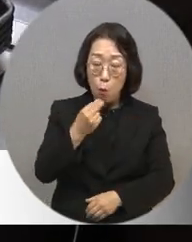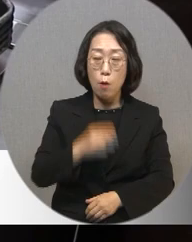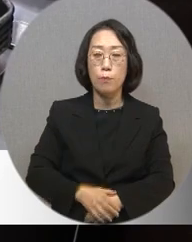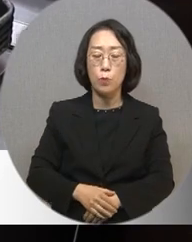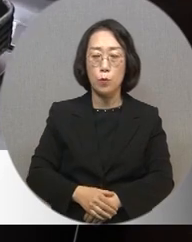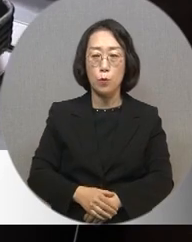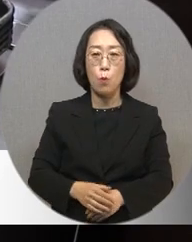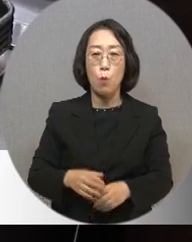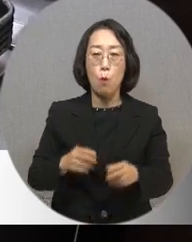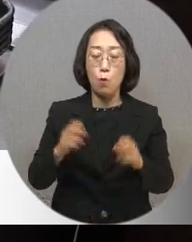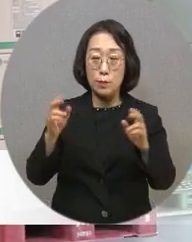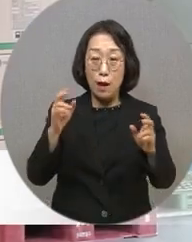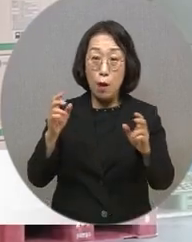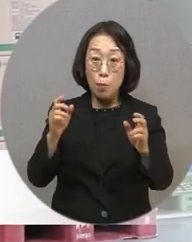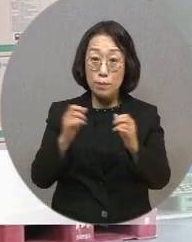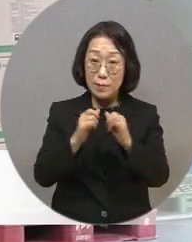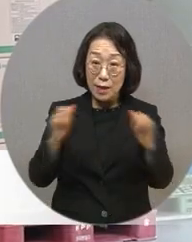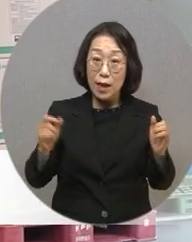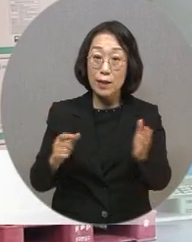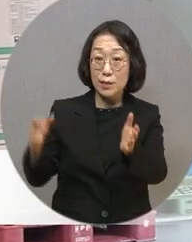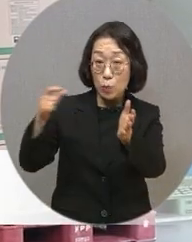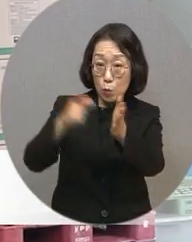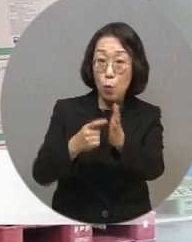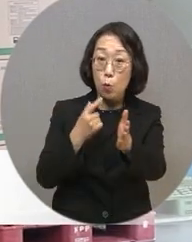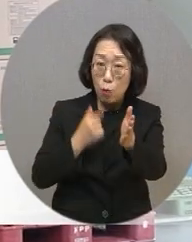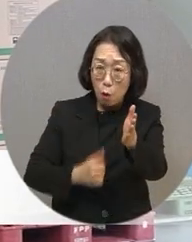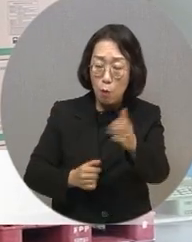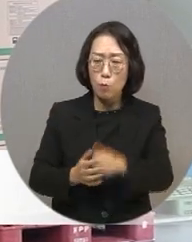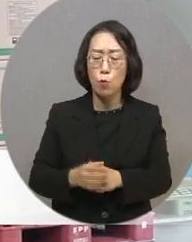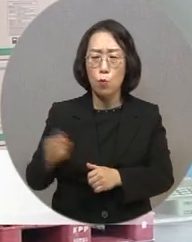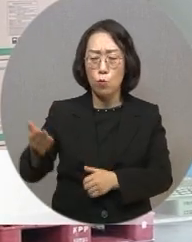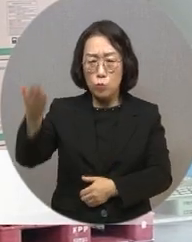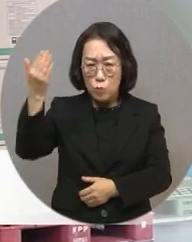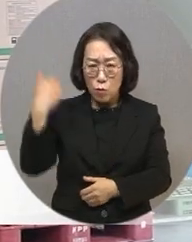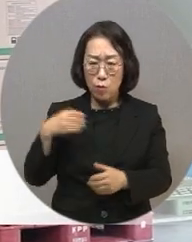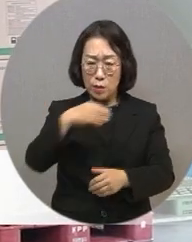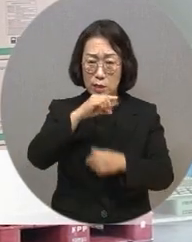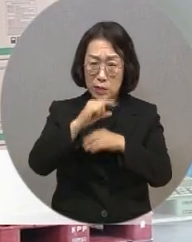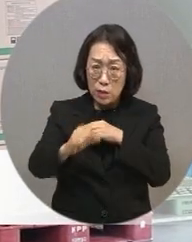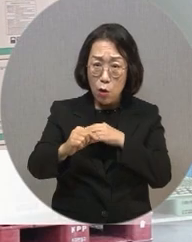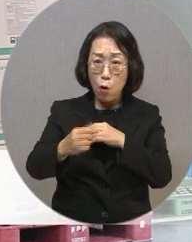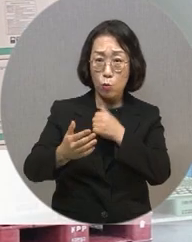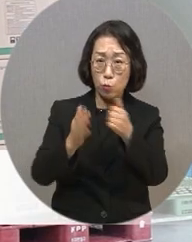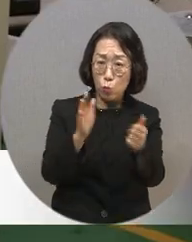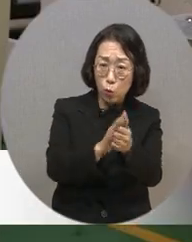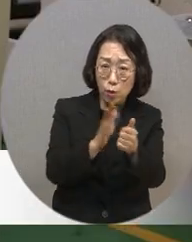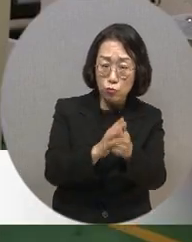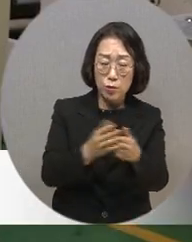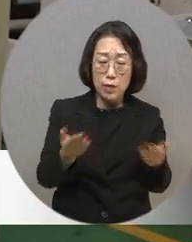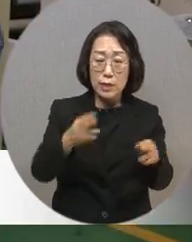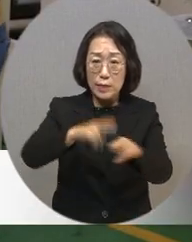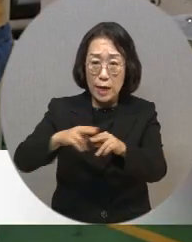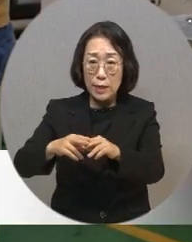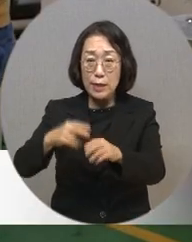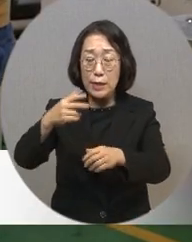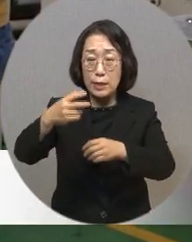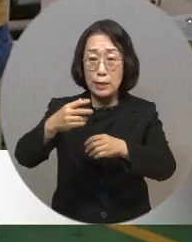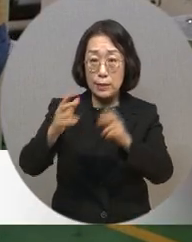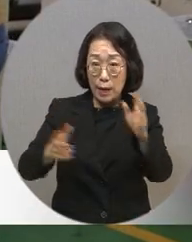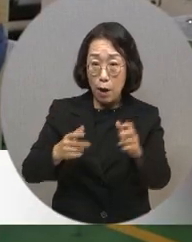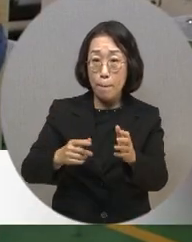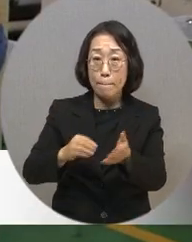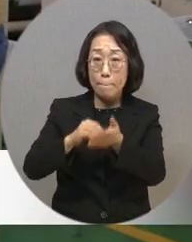사업자 등록이 있는 자, 정부 부처와 지자체에서 추진 중인 다른 재정지원 장애인 일자리 사업에 2년